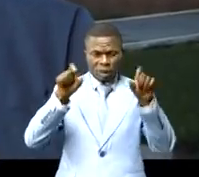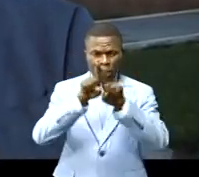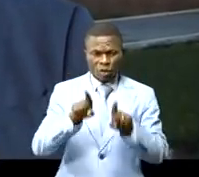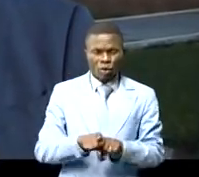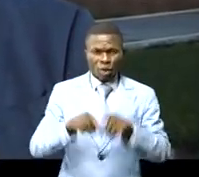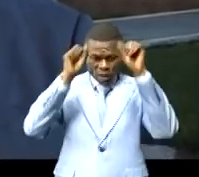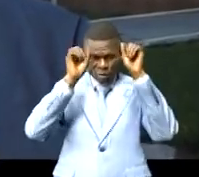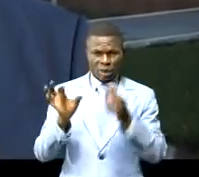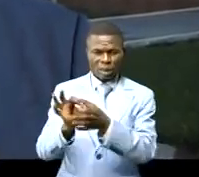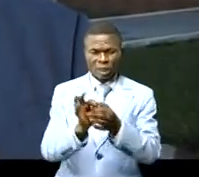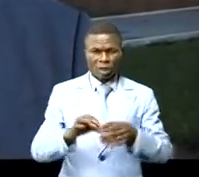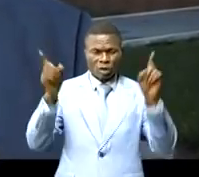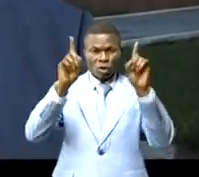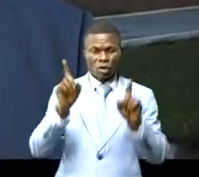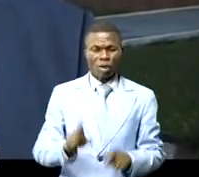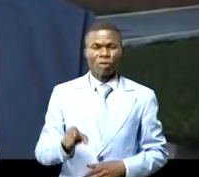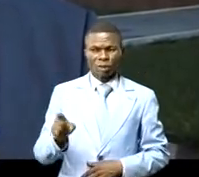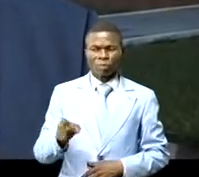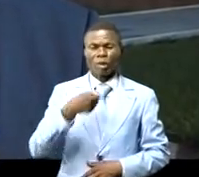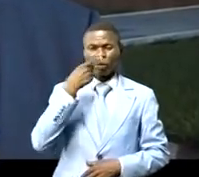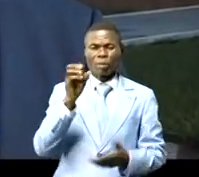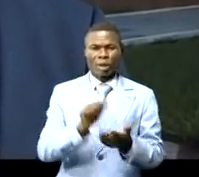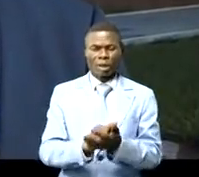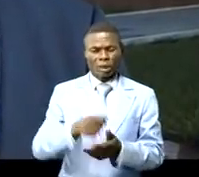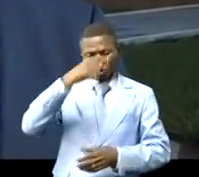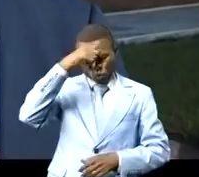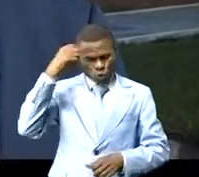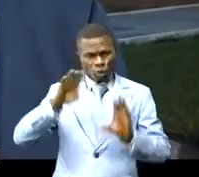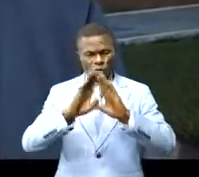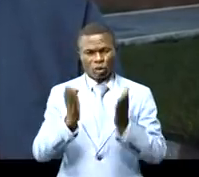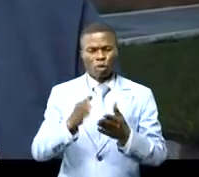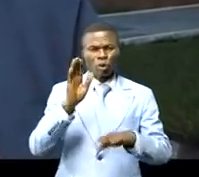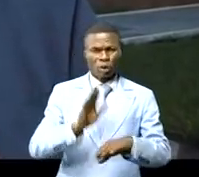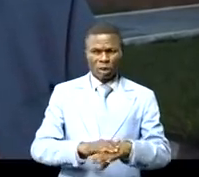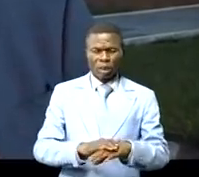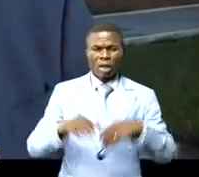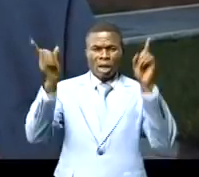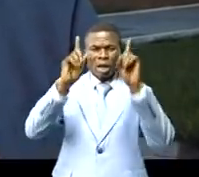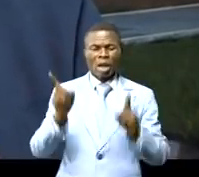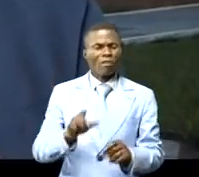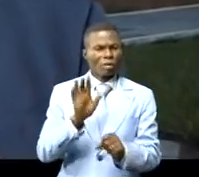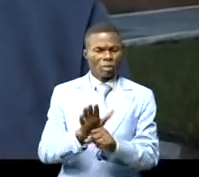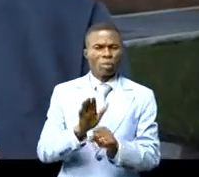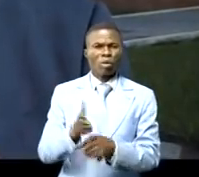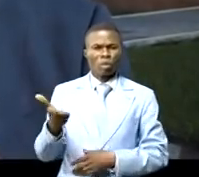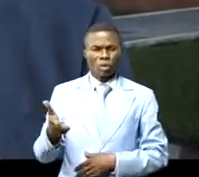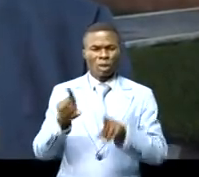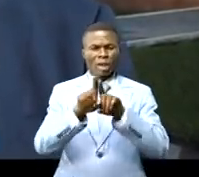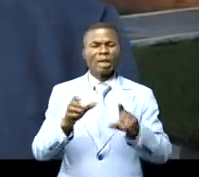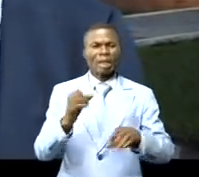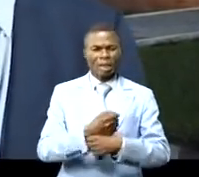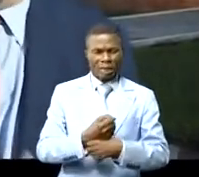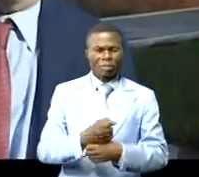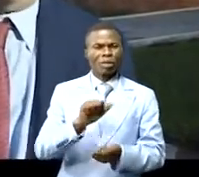président en exercice de l'Union africaine. On a parlé des crises qui... en Afrique sont nombreuses et qui causent, elles,